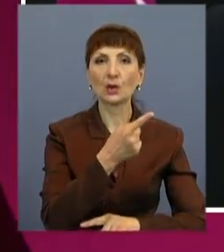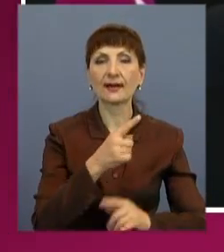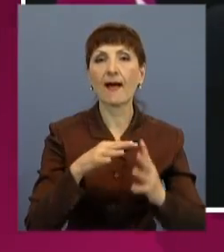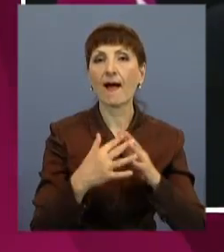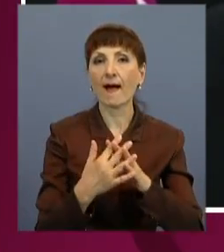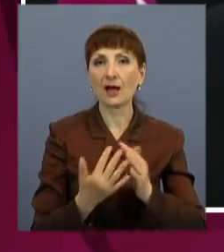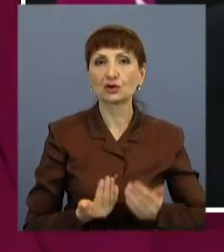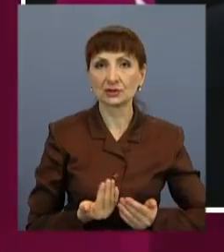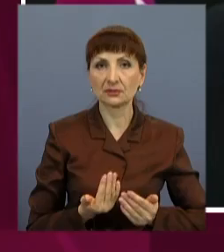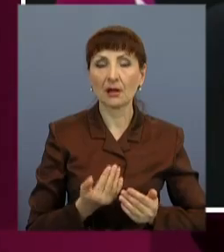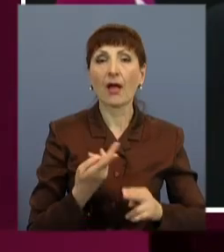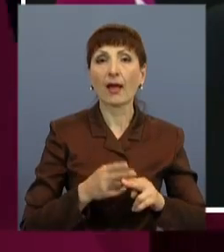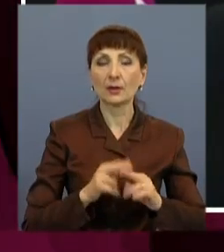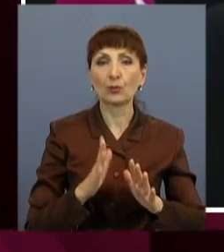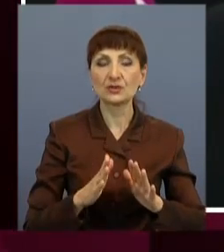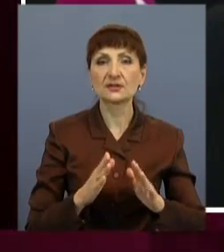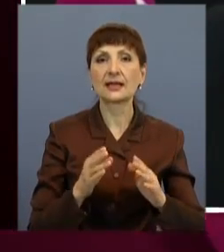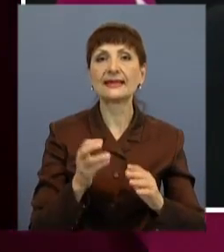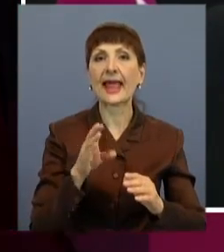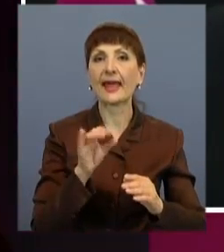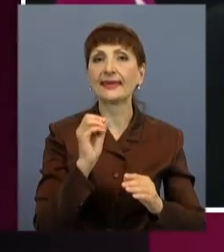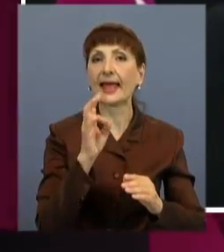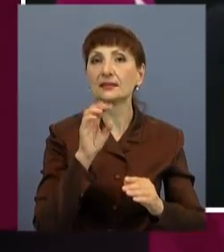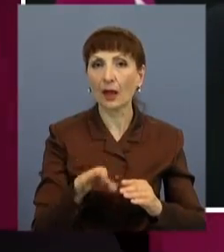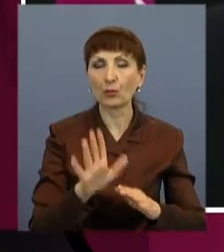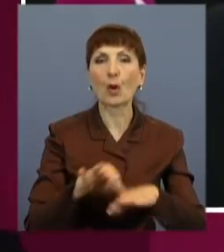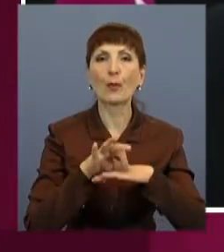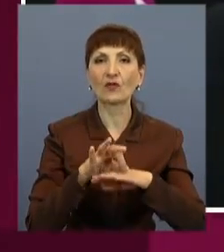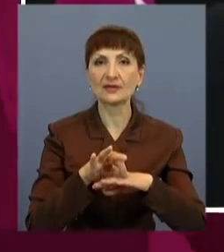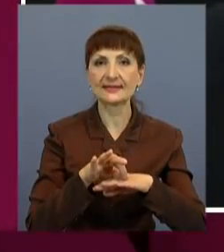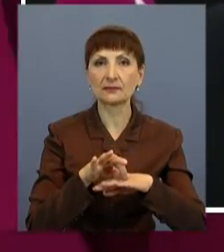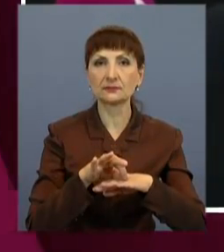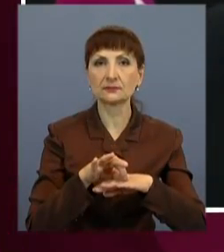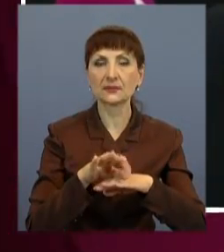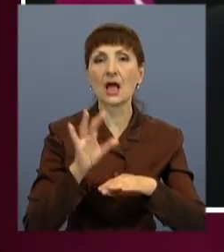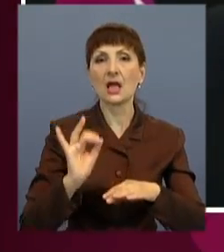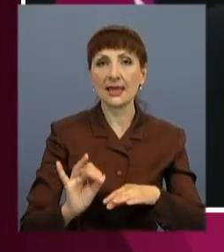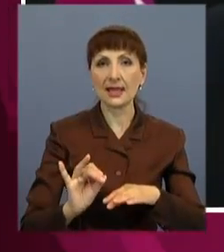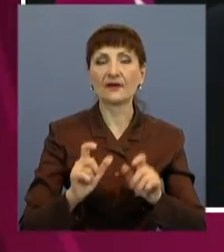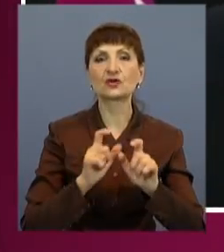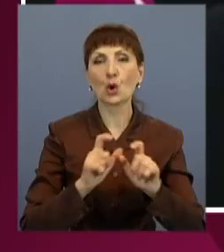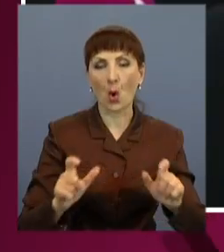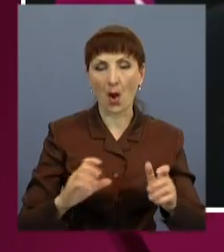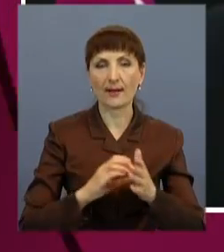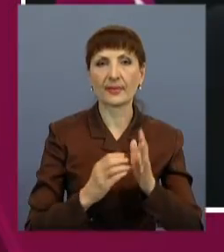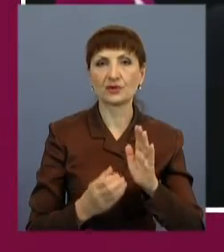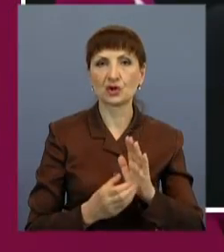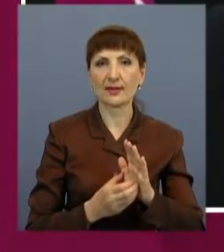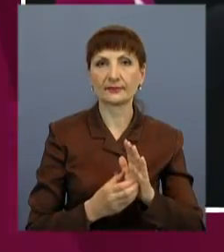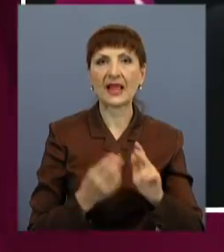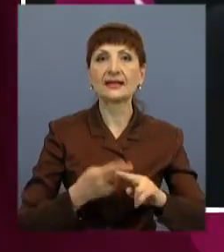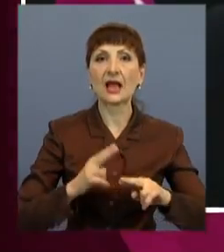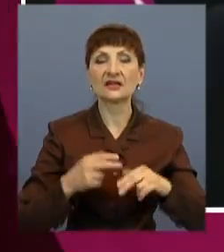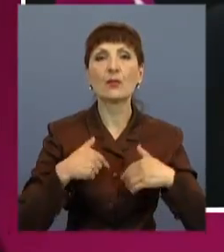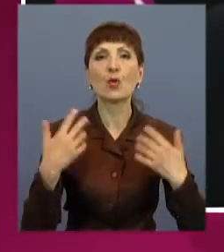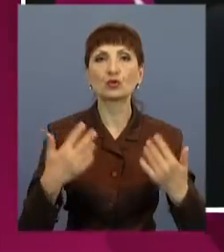населенных пунктах это единое национальное тестирование будет проводиться и в школьных аудиториях. Для этого мы